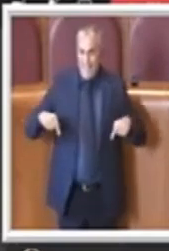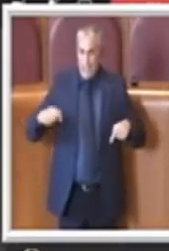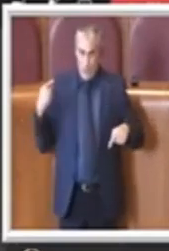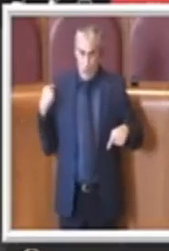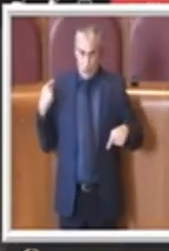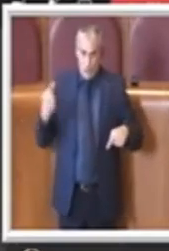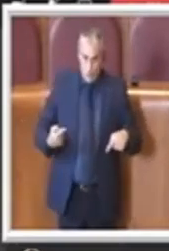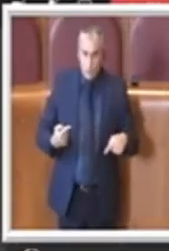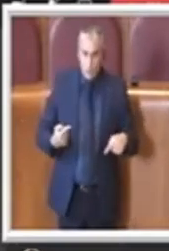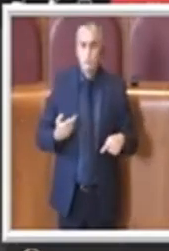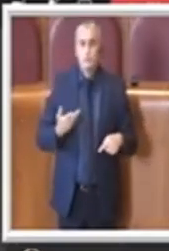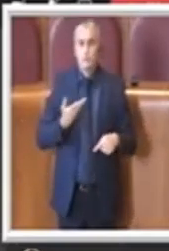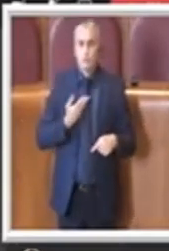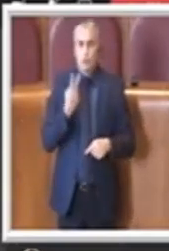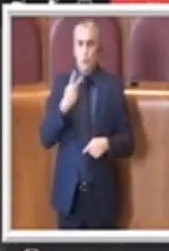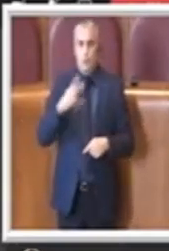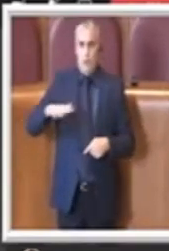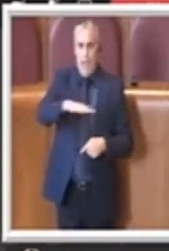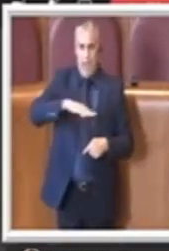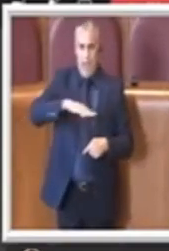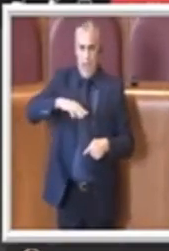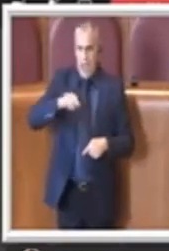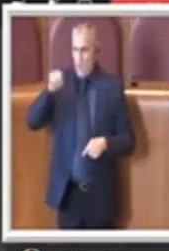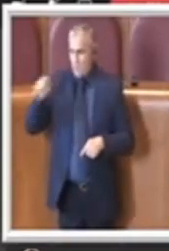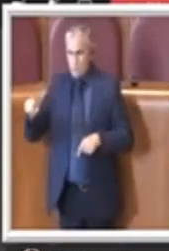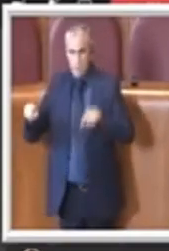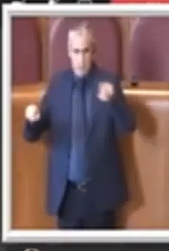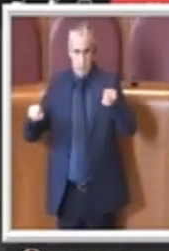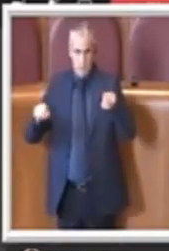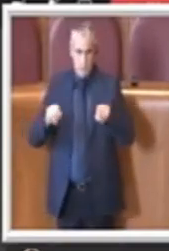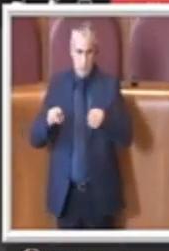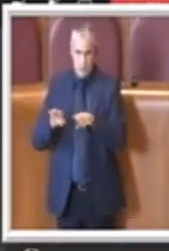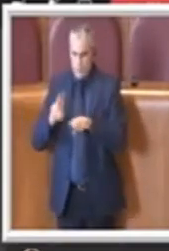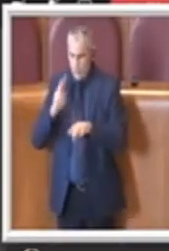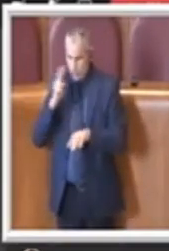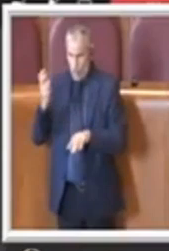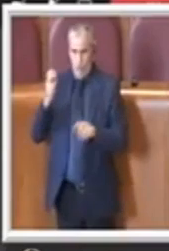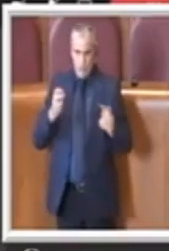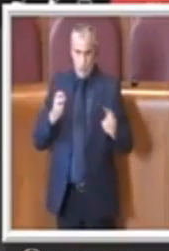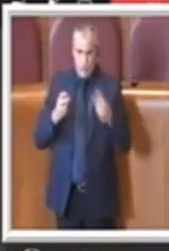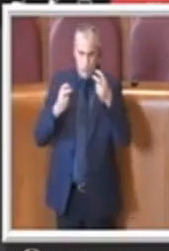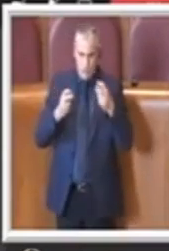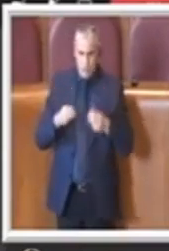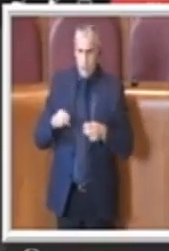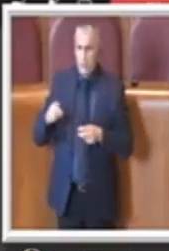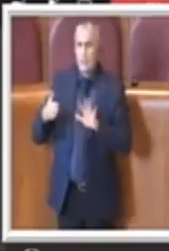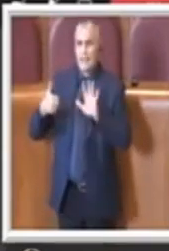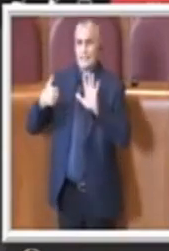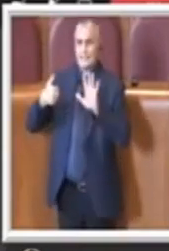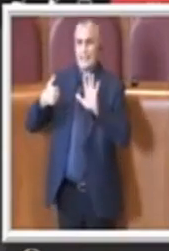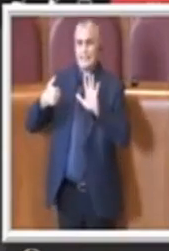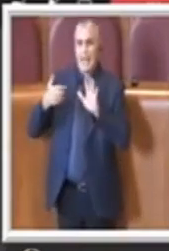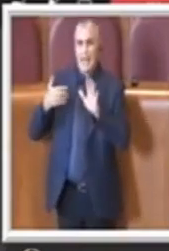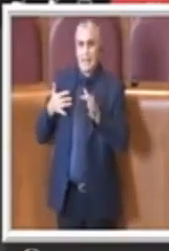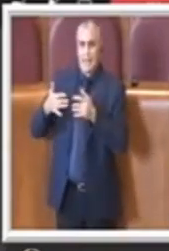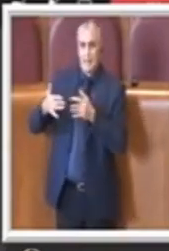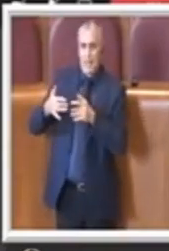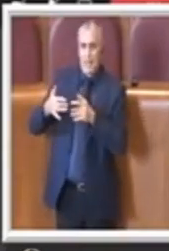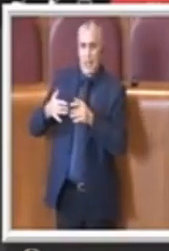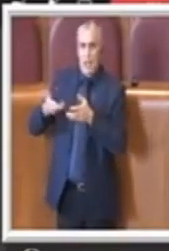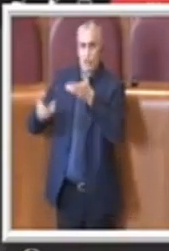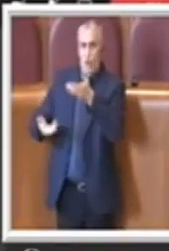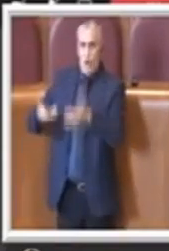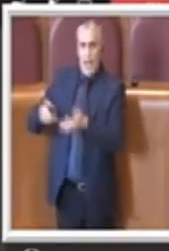individuato due aree per la realizzazione di impianti di compostaggio aerobico da 60.000 tonnellate hanno superato da via